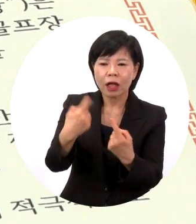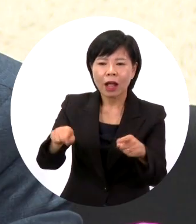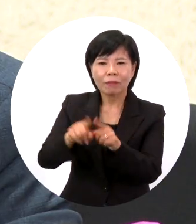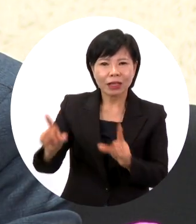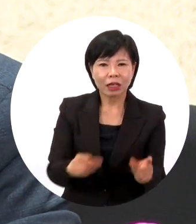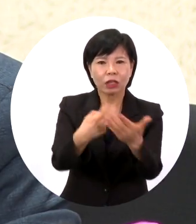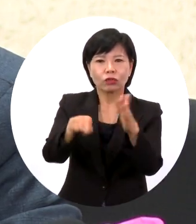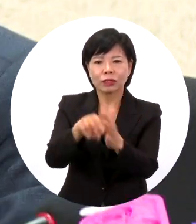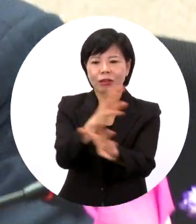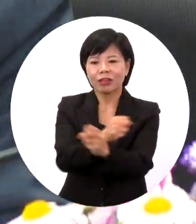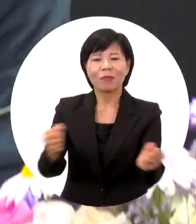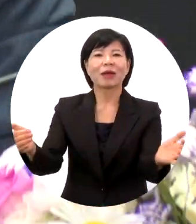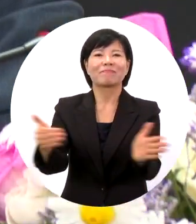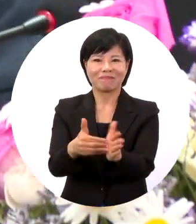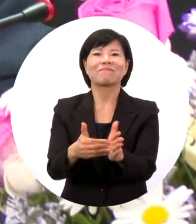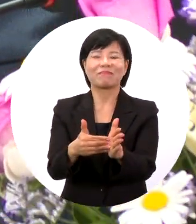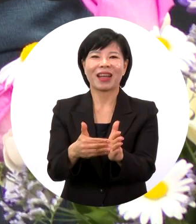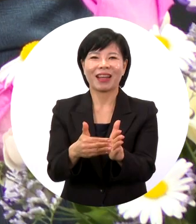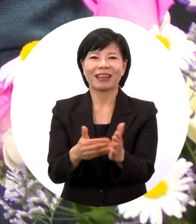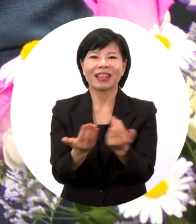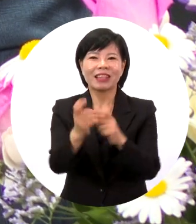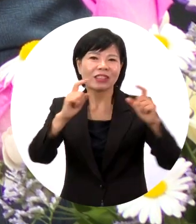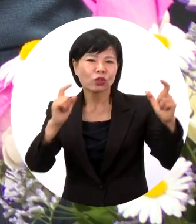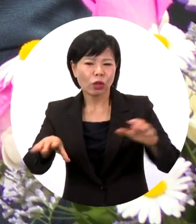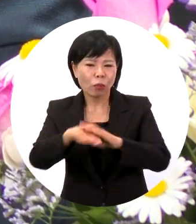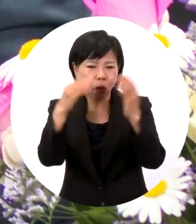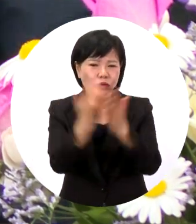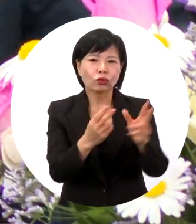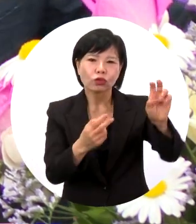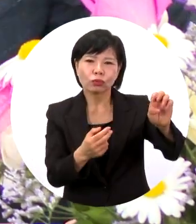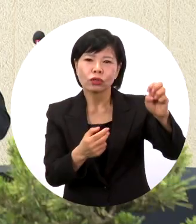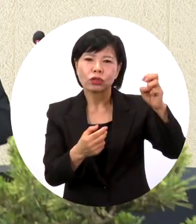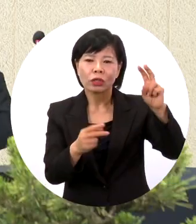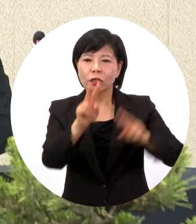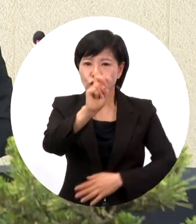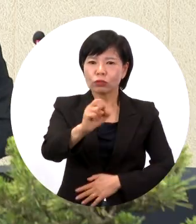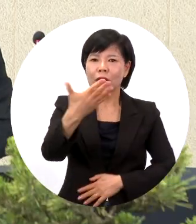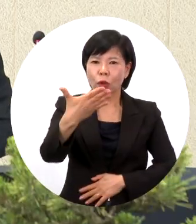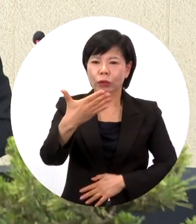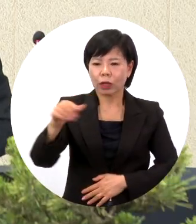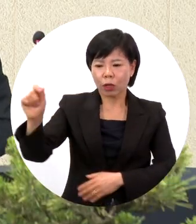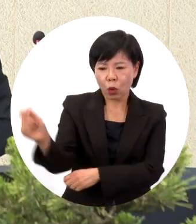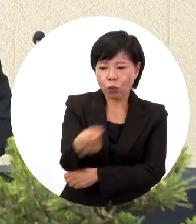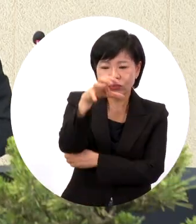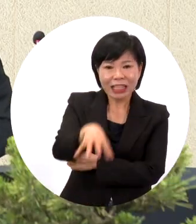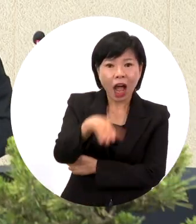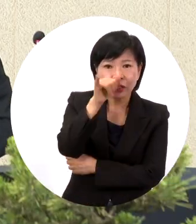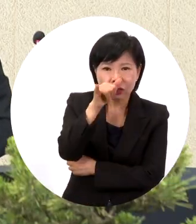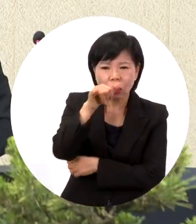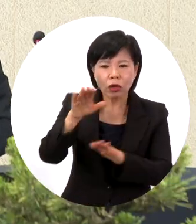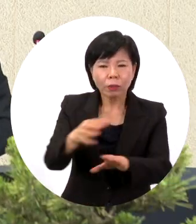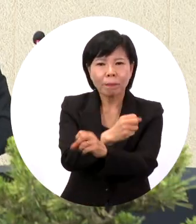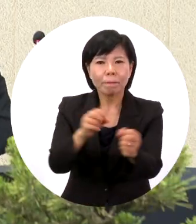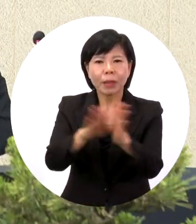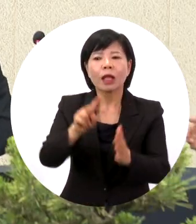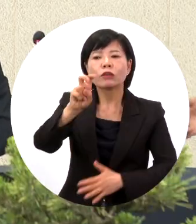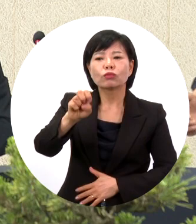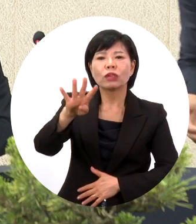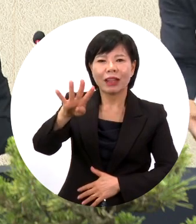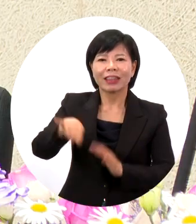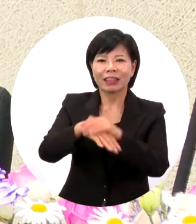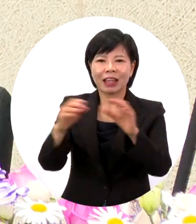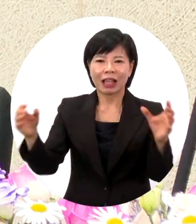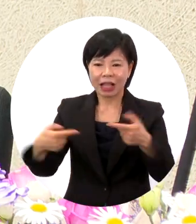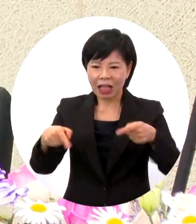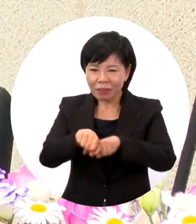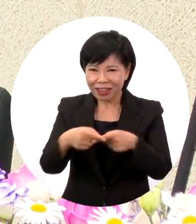위한 협약을 체결했습니다. 제주도에는 모두 29개 골프장이 있는데요. 이번 협약에는 24개